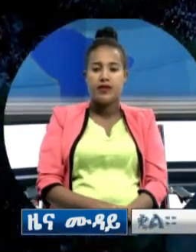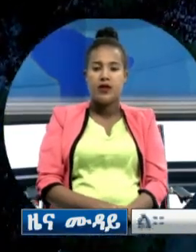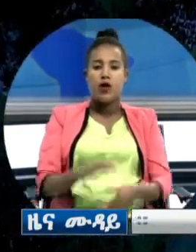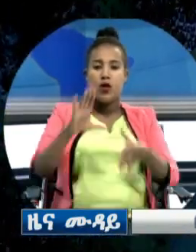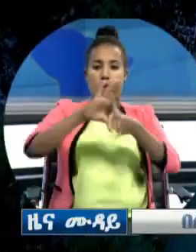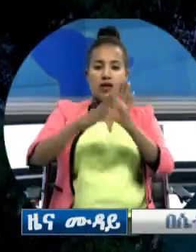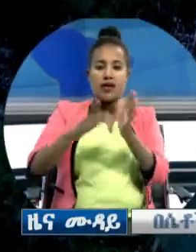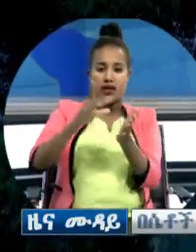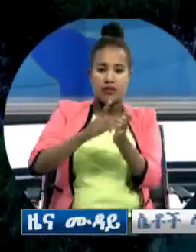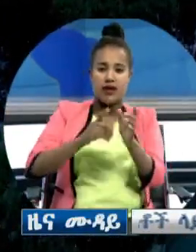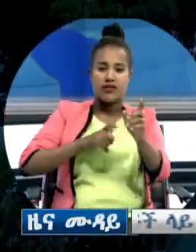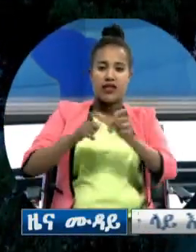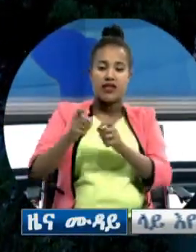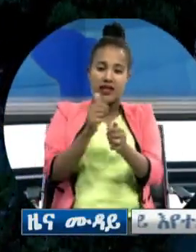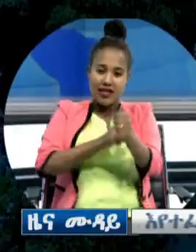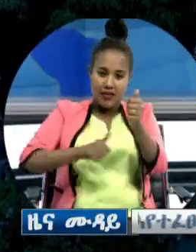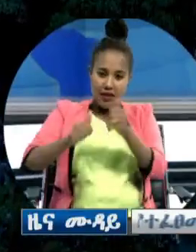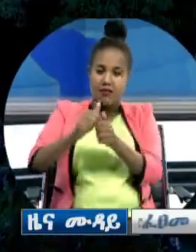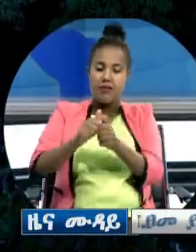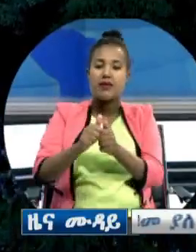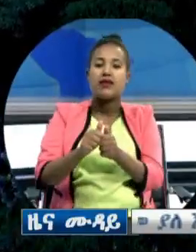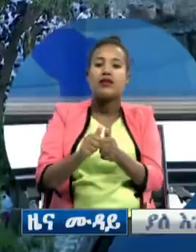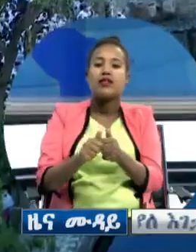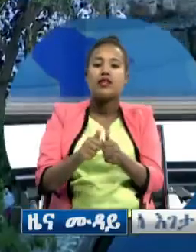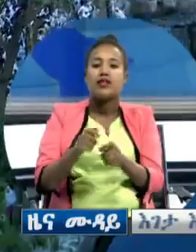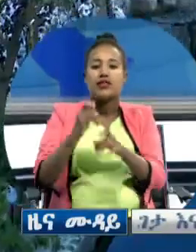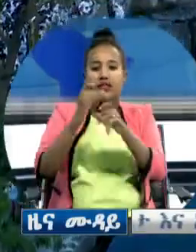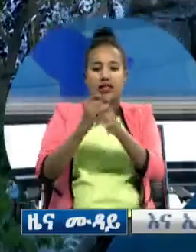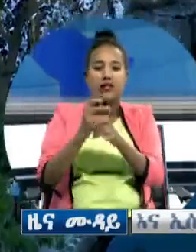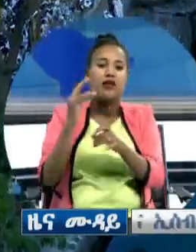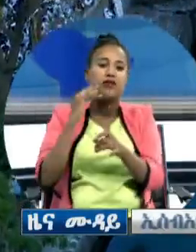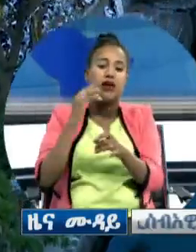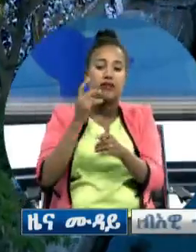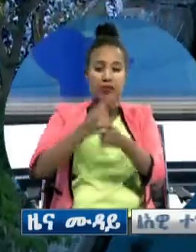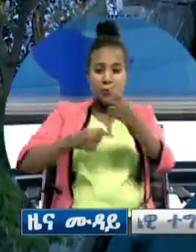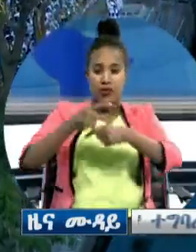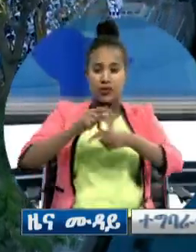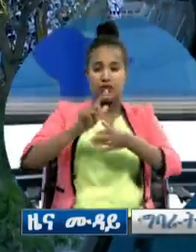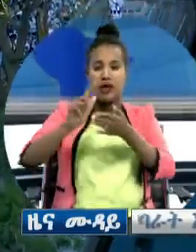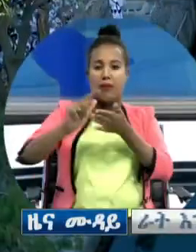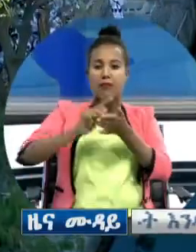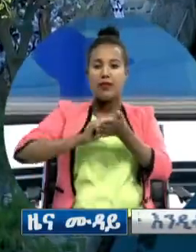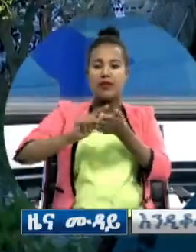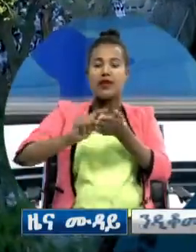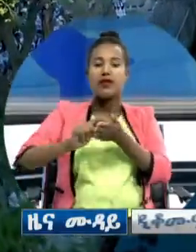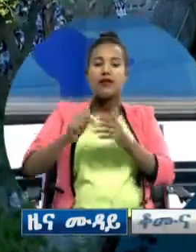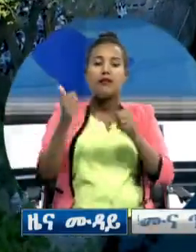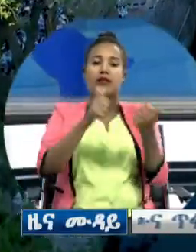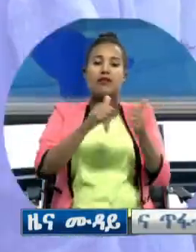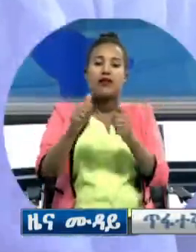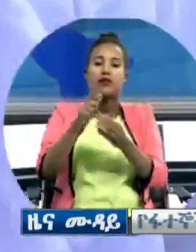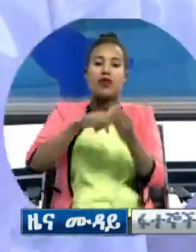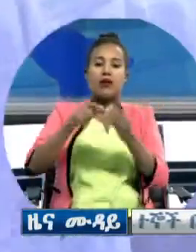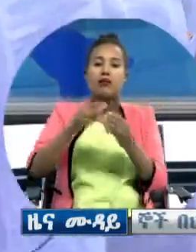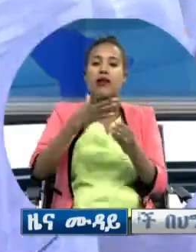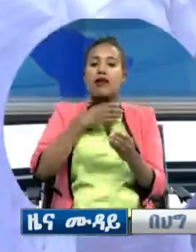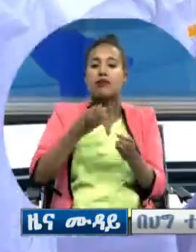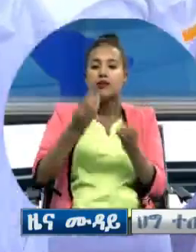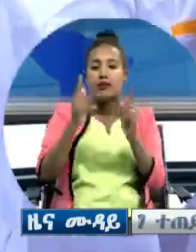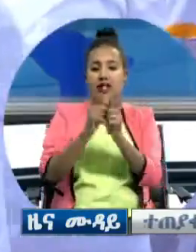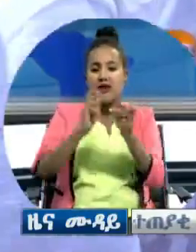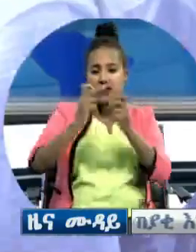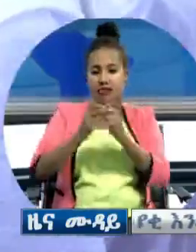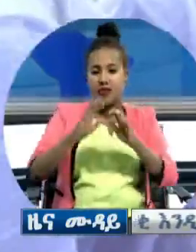የጎንደር ከተማ አስተዳደር ተቀዳሚ ምክትል ከንቲባ ኢንጂነር ማስተዋል ስዩም በመጪው ሳምንት በድምቀት በሚከበረው የጥምቀት በዓል ዙሪያ ለአማራ ብዙሃን መገናኛ